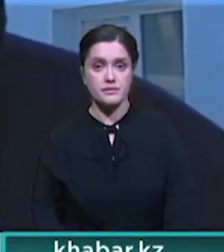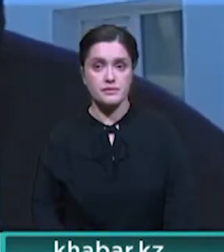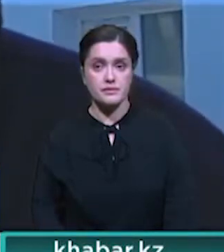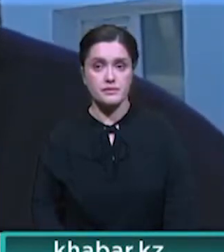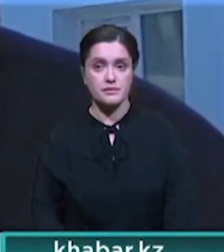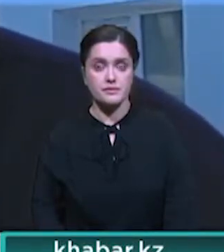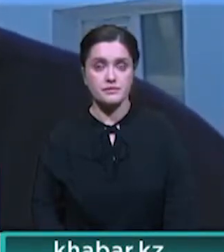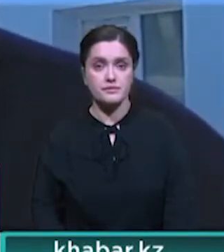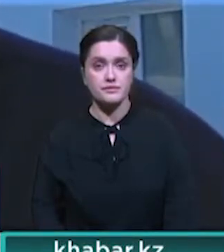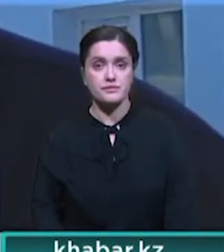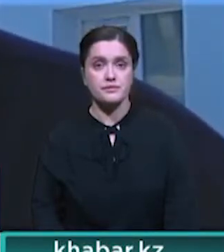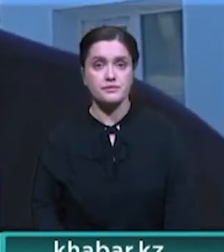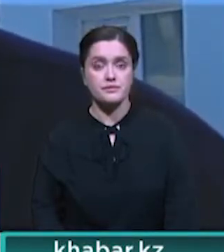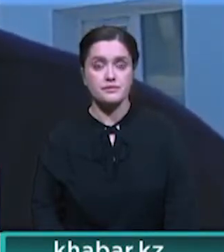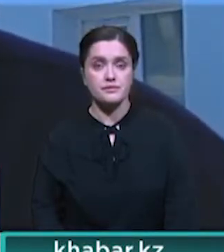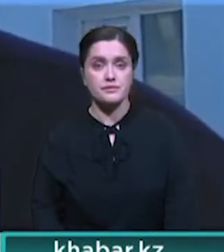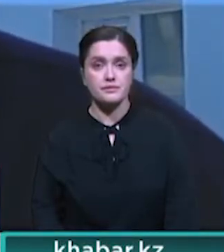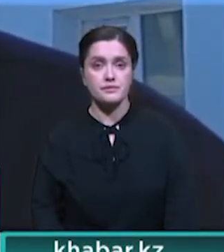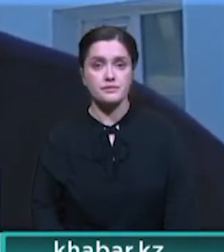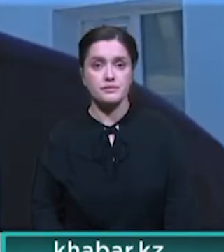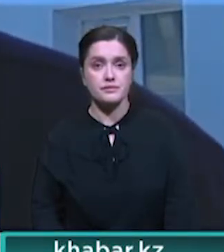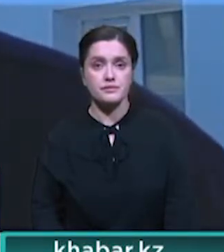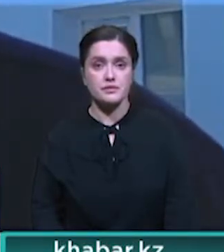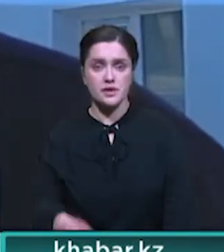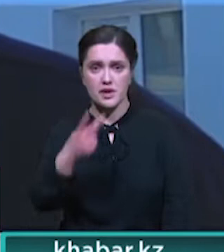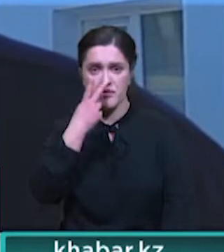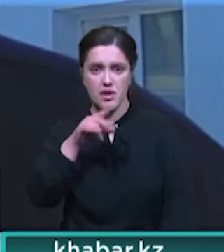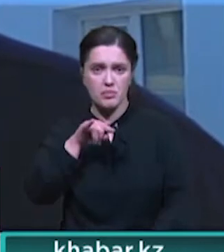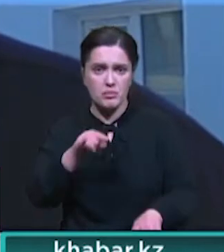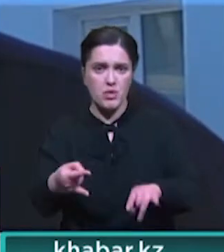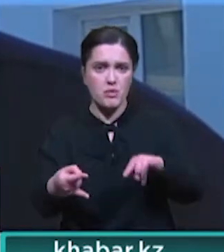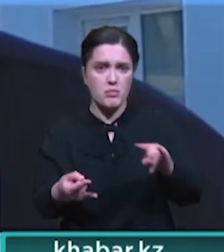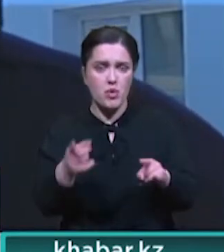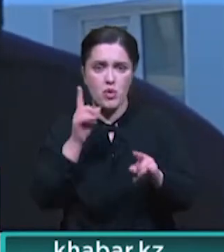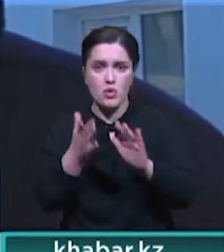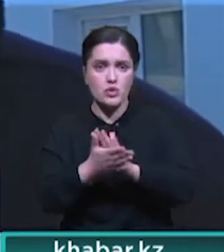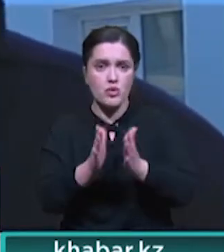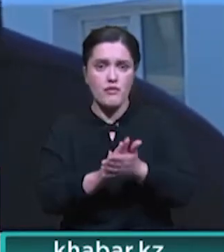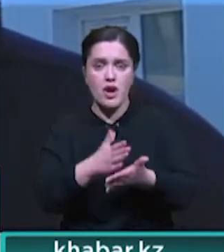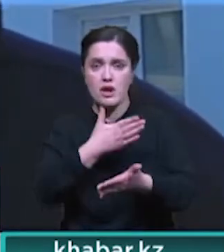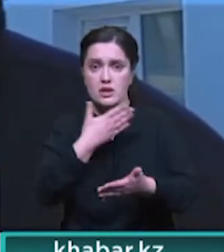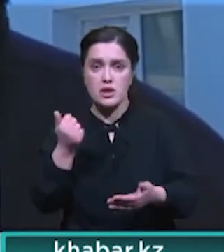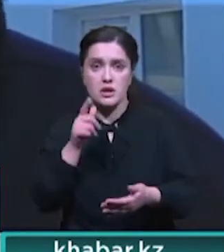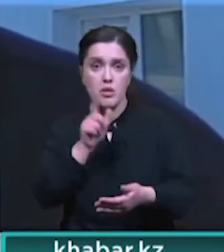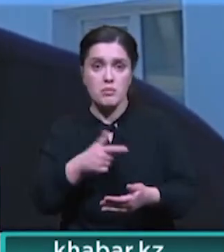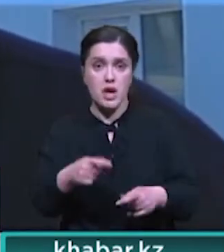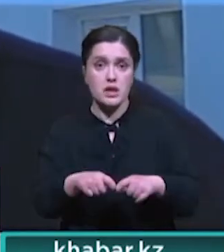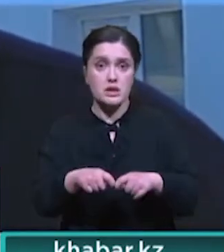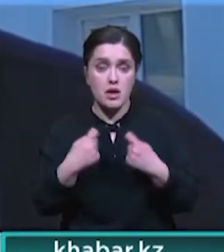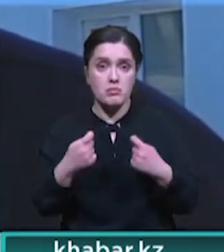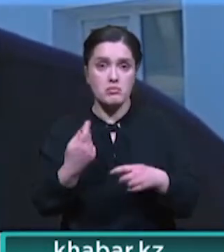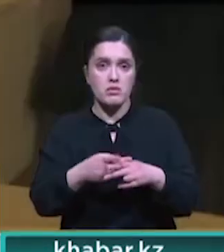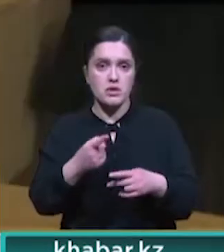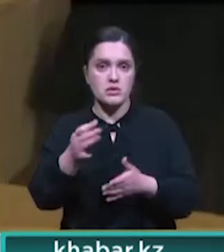жир на водку ressens из дыр рельсы вины нет условий для пассажиров малейший проступок они сразу говорят пиши рапорт и